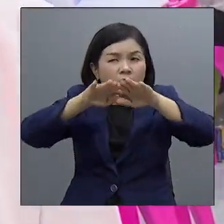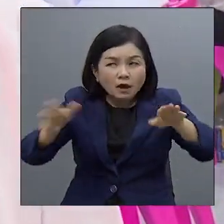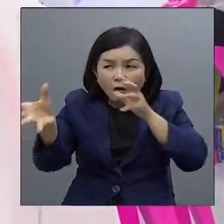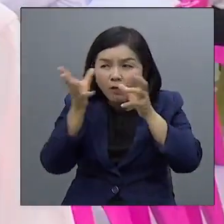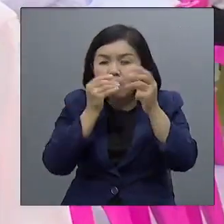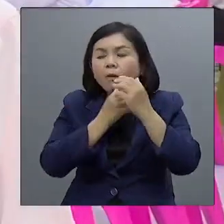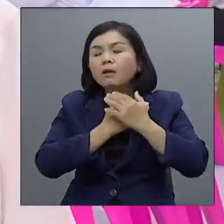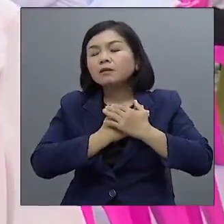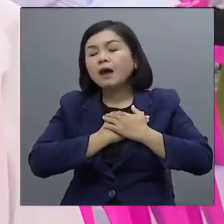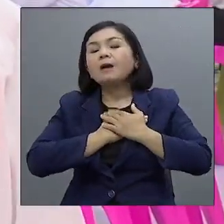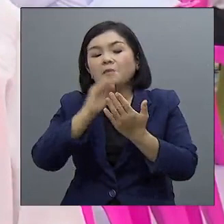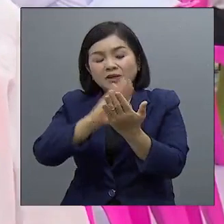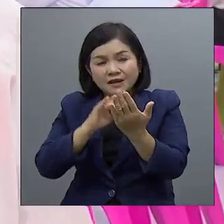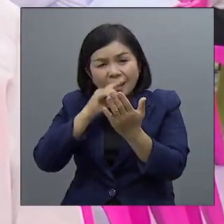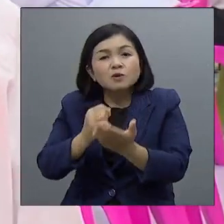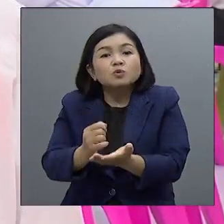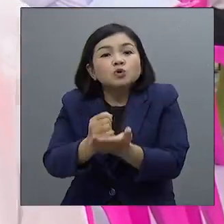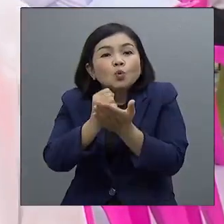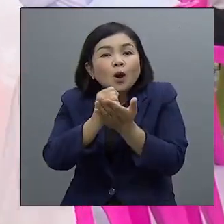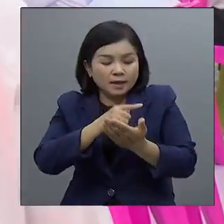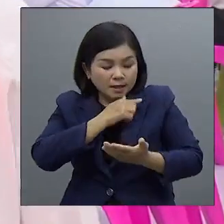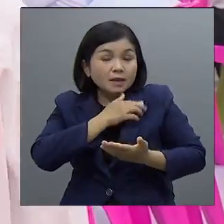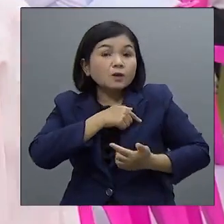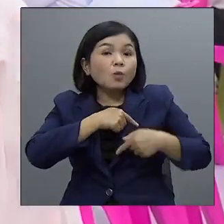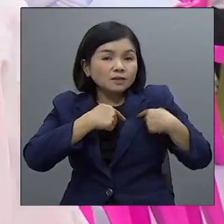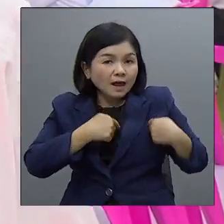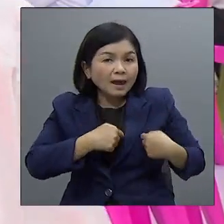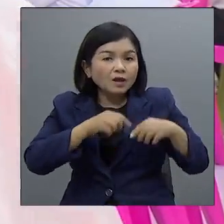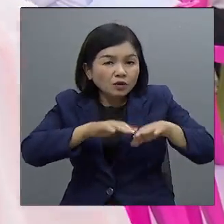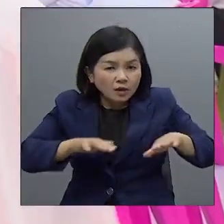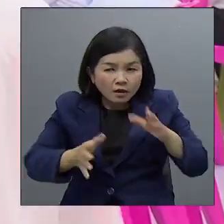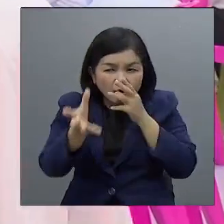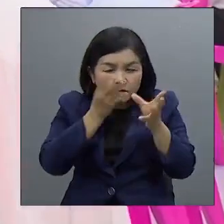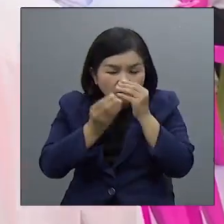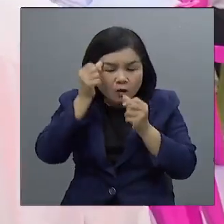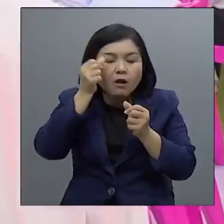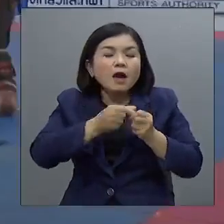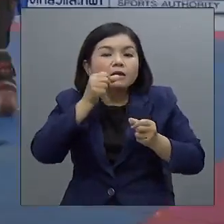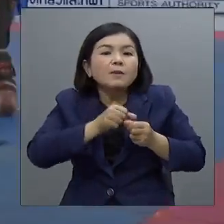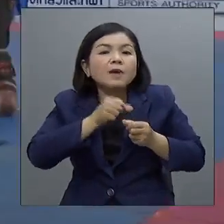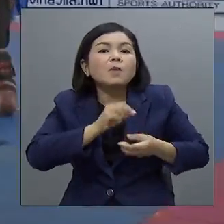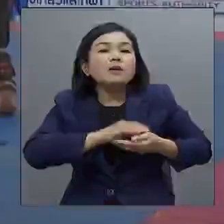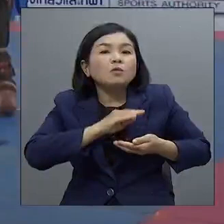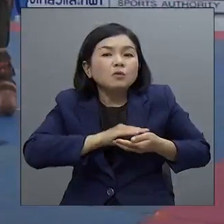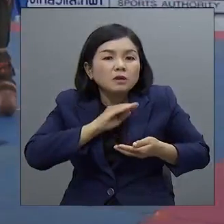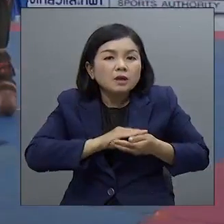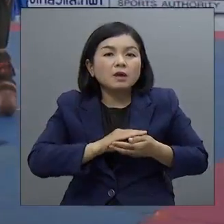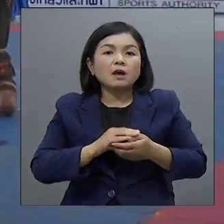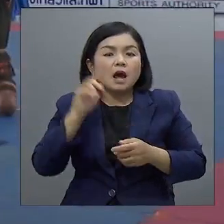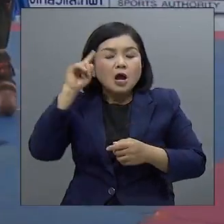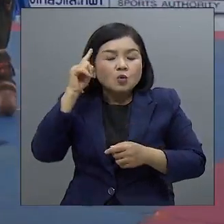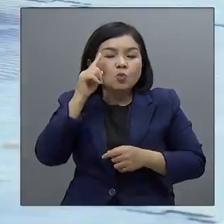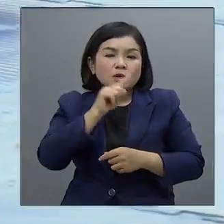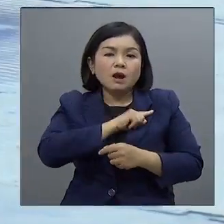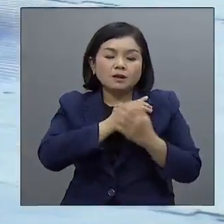ชาติตรงนี้มันจะช่วยกล่อมกล่าวจิตใจเด็กเป็นการปลูกจิตสำนึกให้เด็ก ส่วน